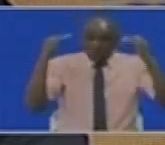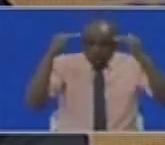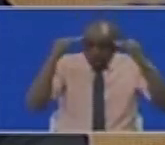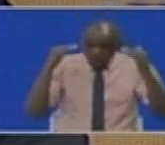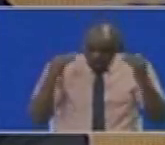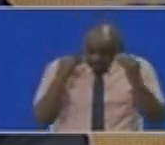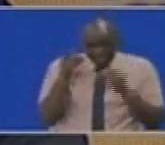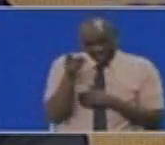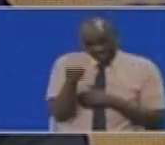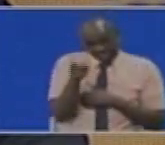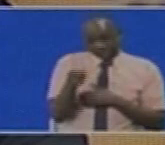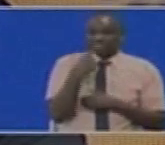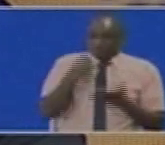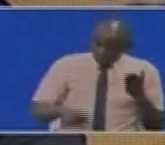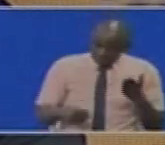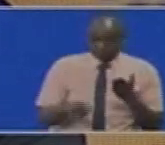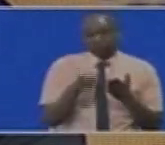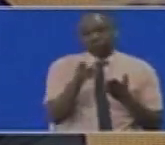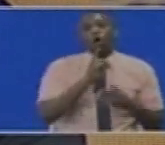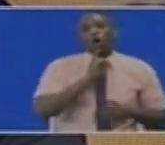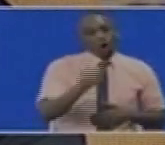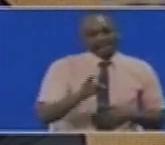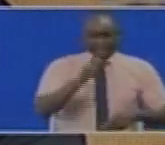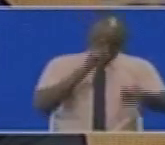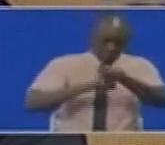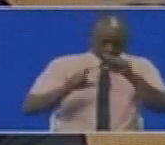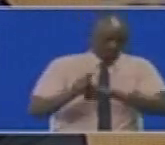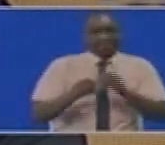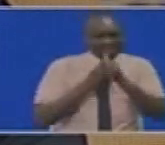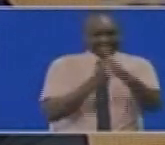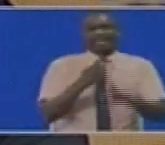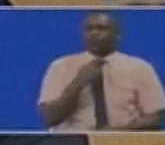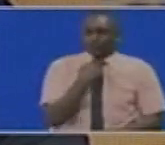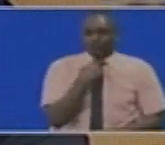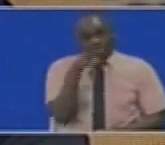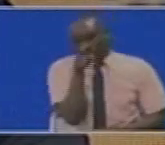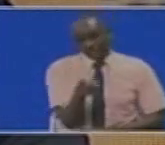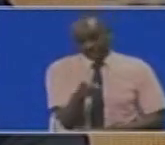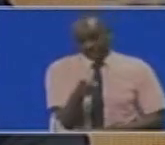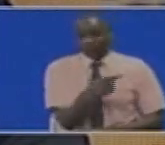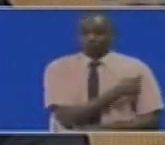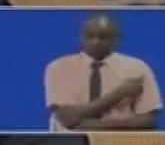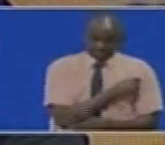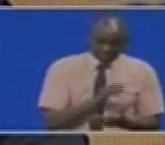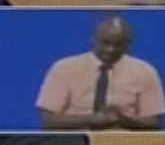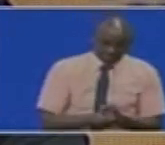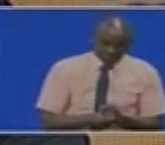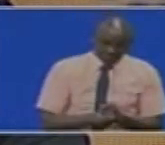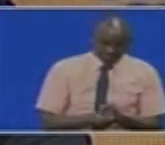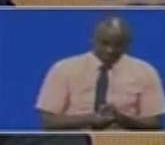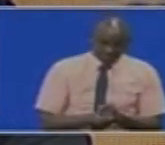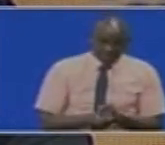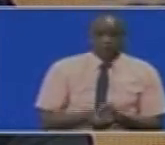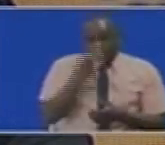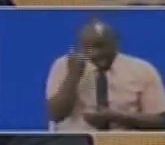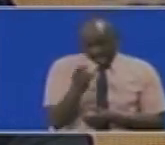kutatua mizozo na maslahi ya wafanyikazi kuamrisha kutiwa mbaroni viongozi wakuu katika muungano wa madaktari nchini, yani KMPDU,